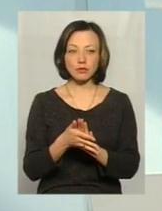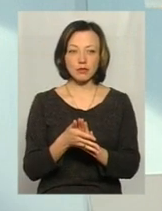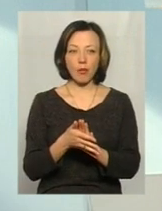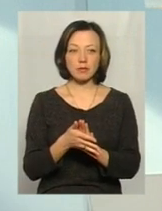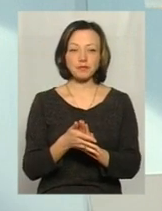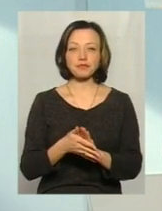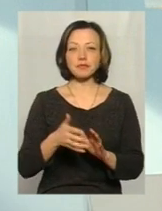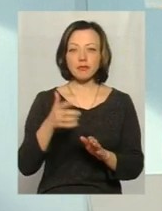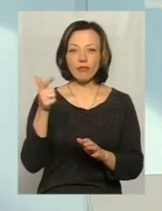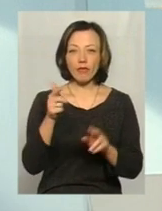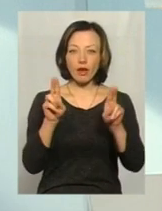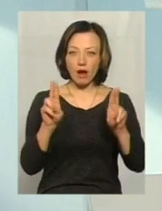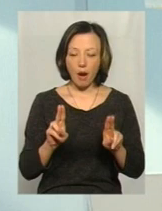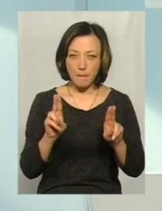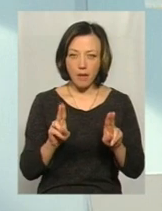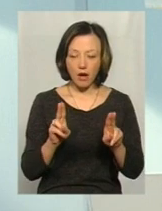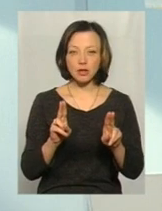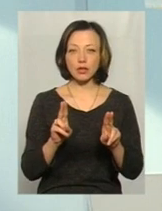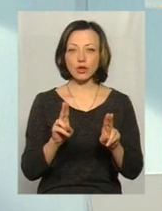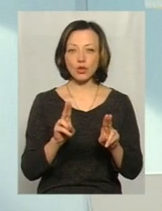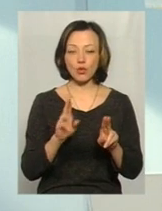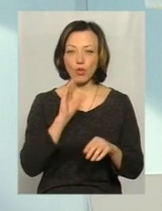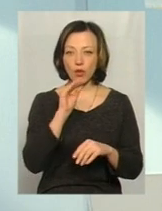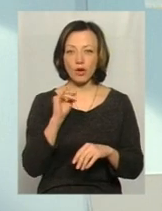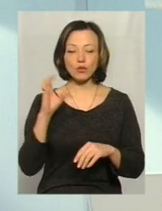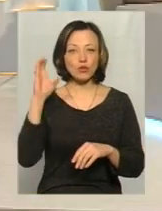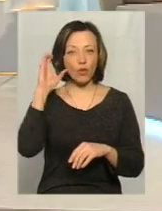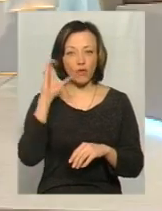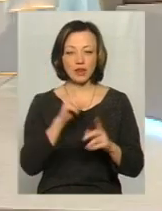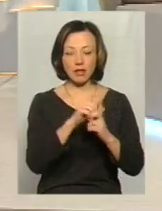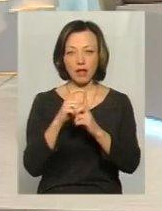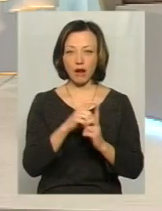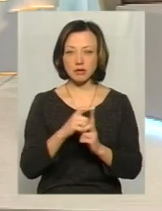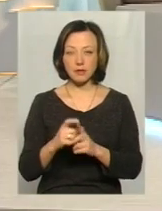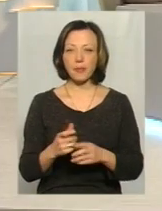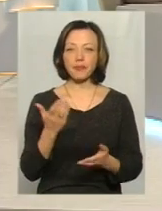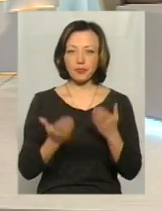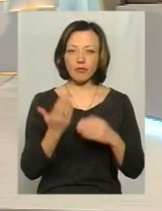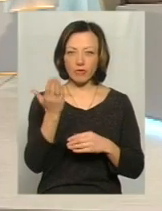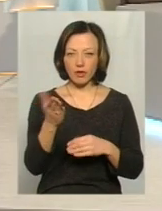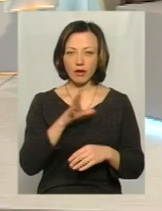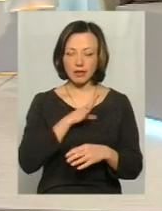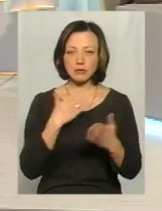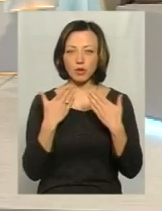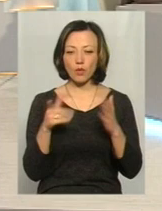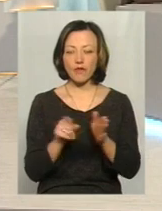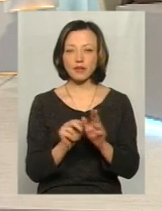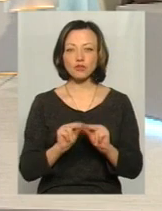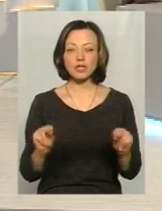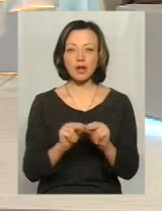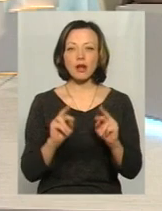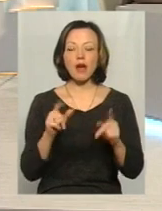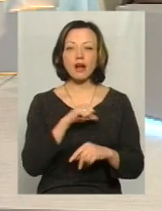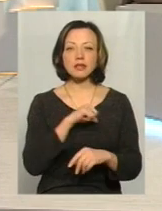вивчають граматику, вони повинні прослуховувати тексти. Напевно ж, ви спілкувалися із вчителями. Як